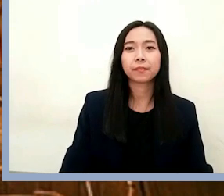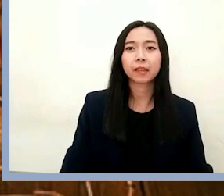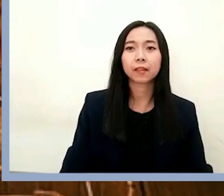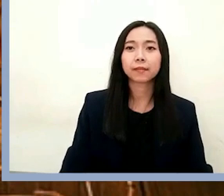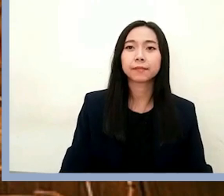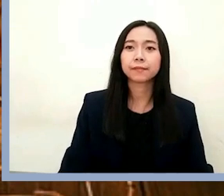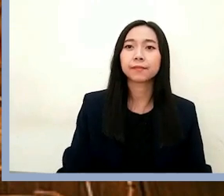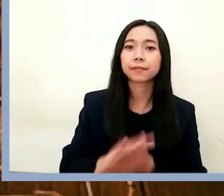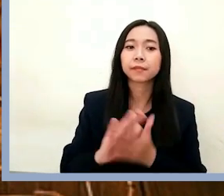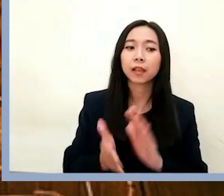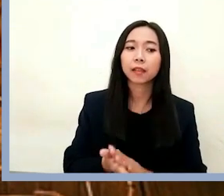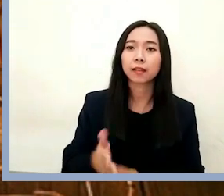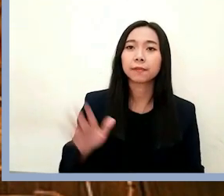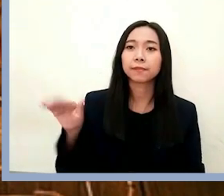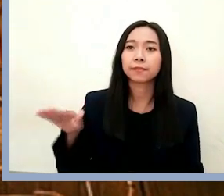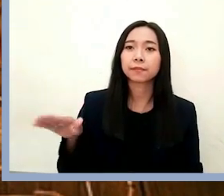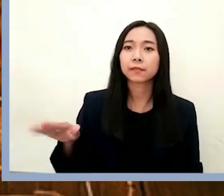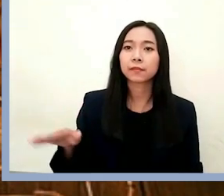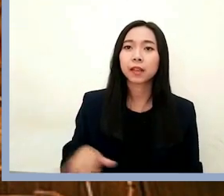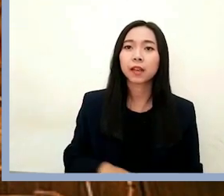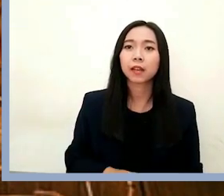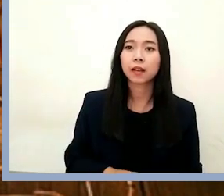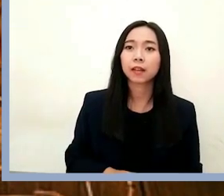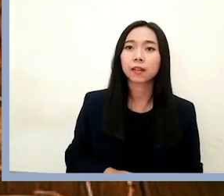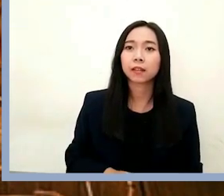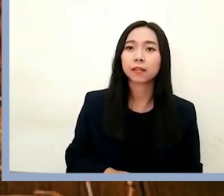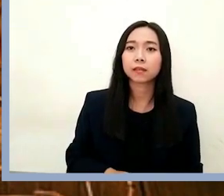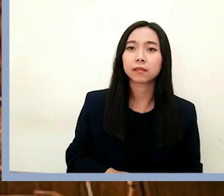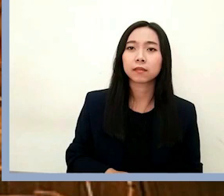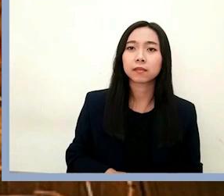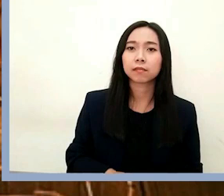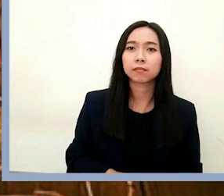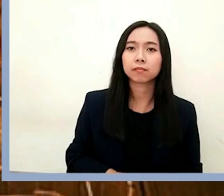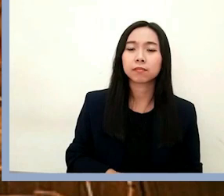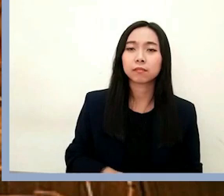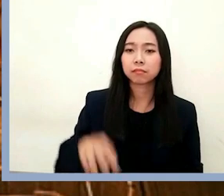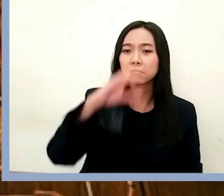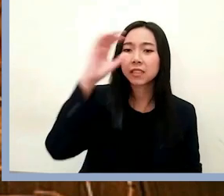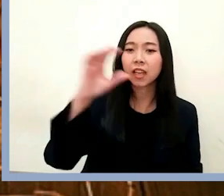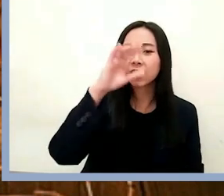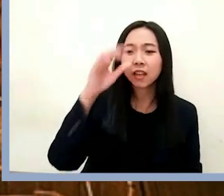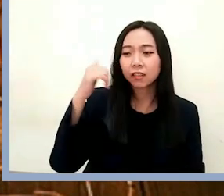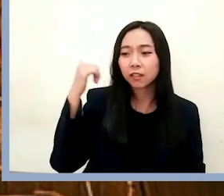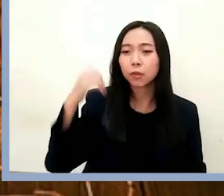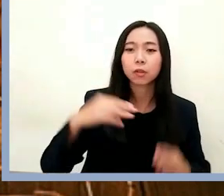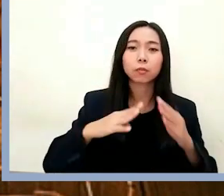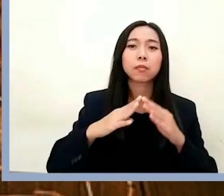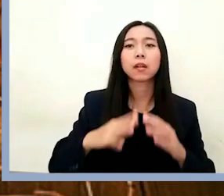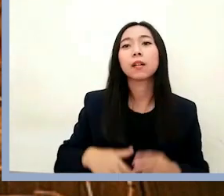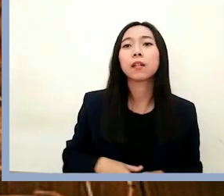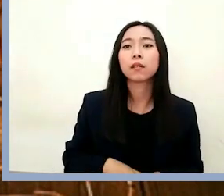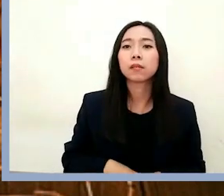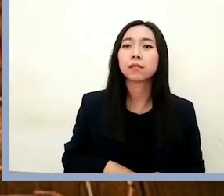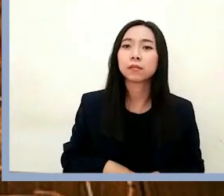anak-anak ini lalu melakukan pelarian dia kompensasi dan akhirnya pelariannya